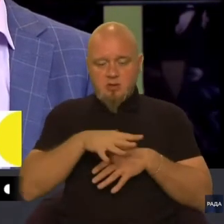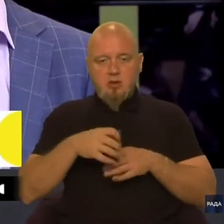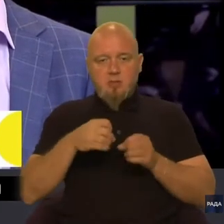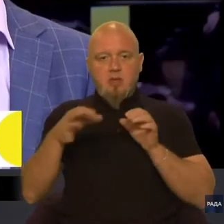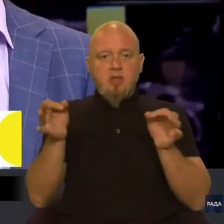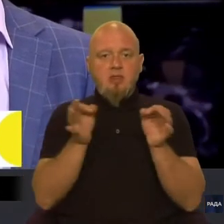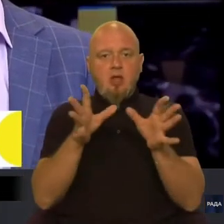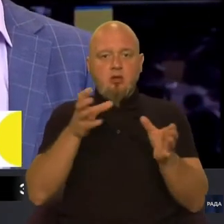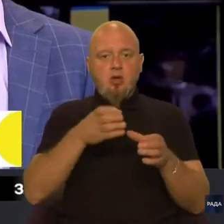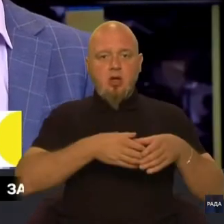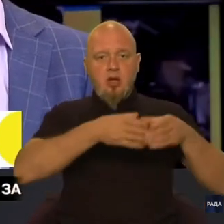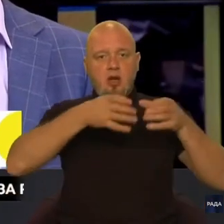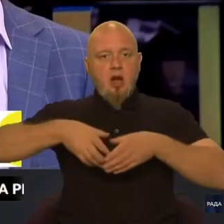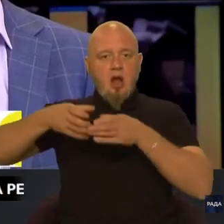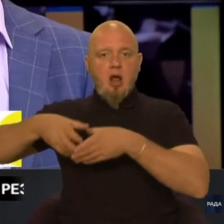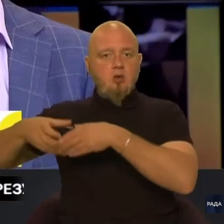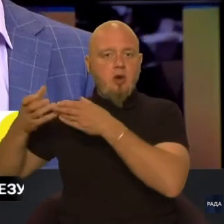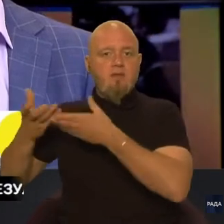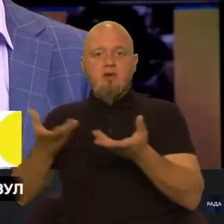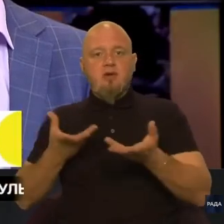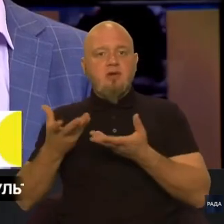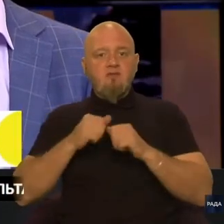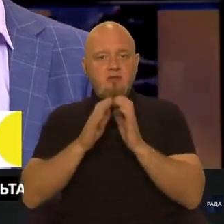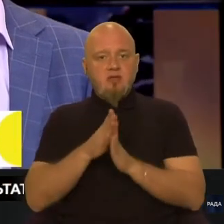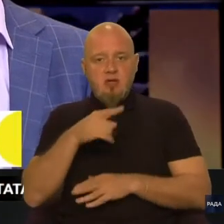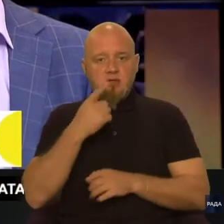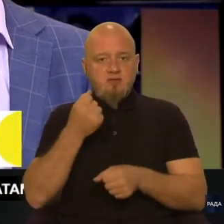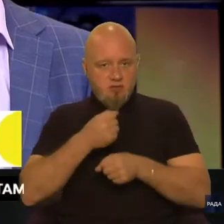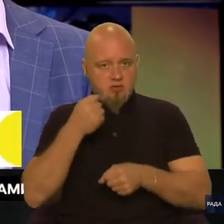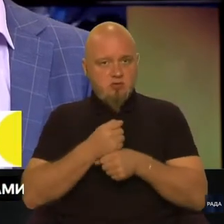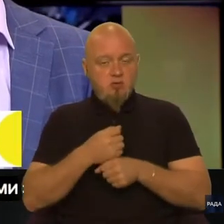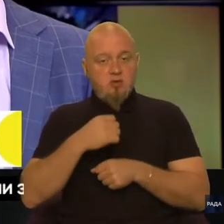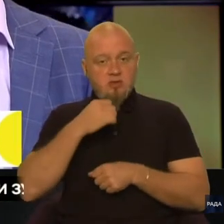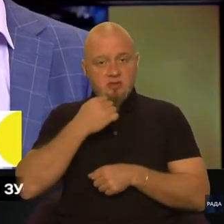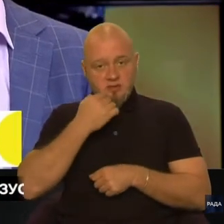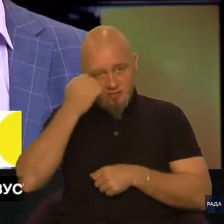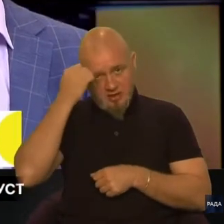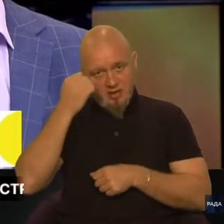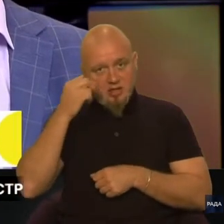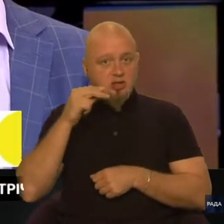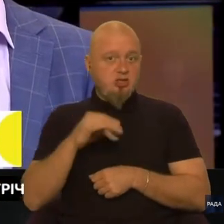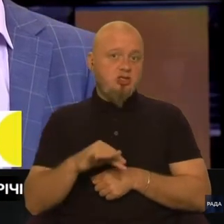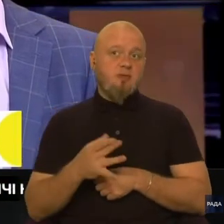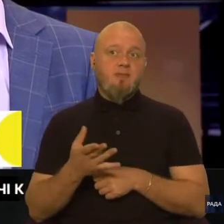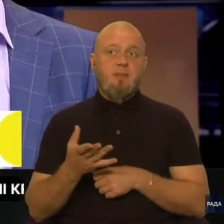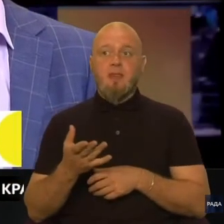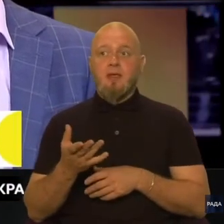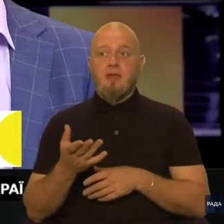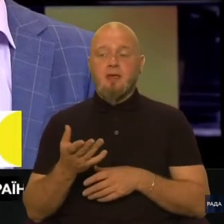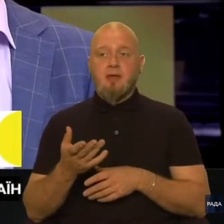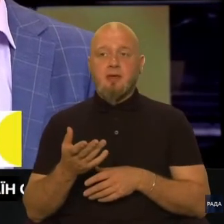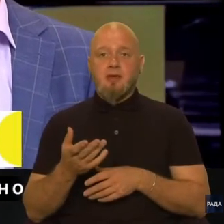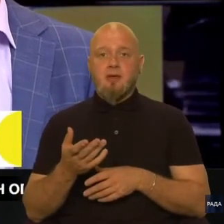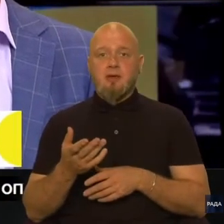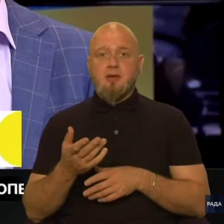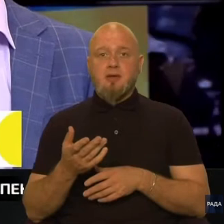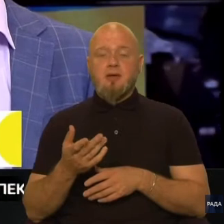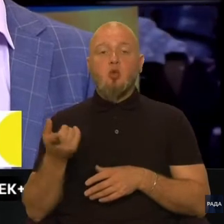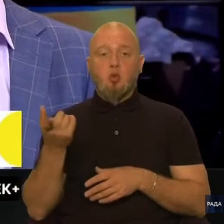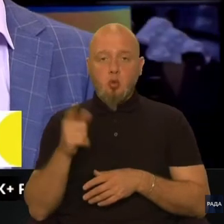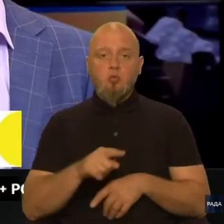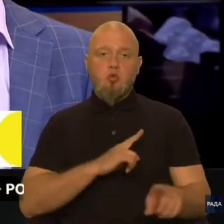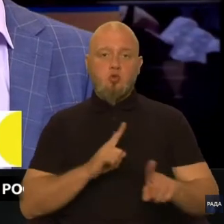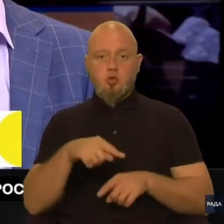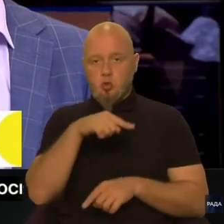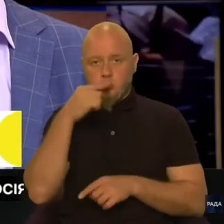ядерних реакторів які Власне кажучи функціонують завдяки чи тому що